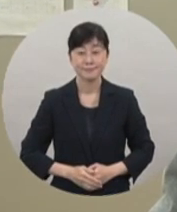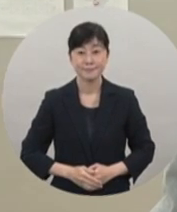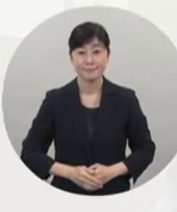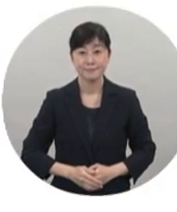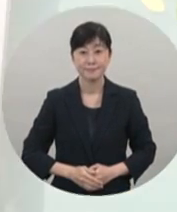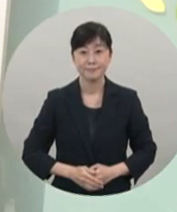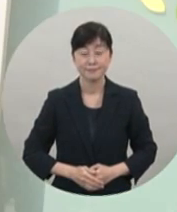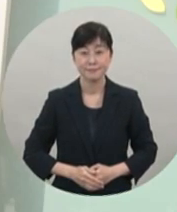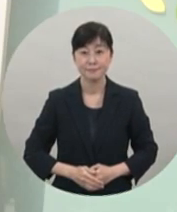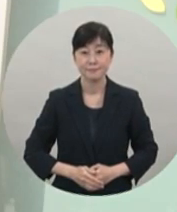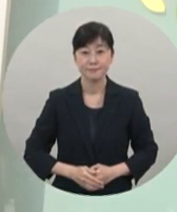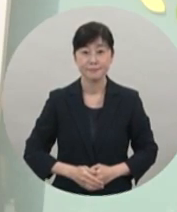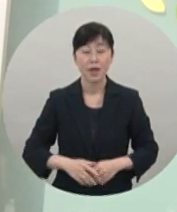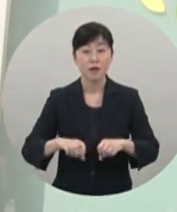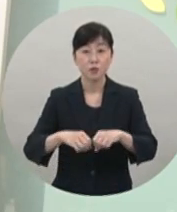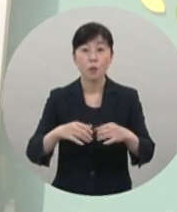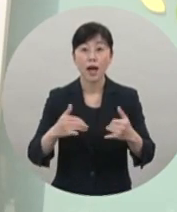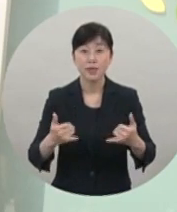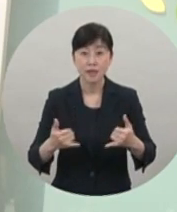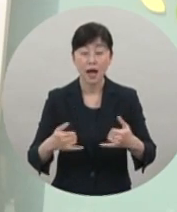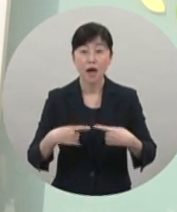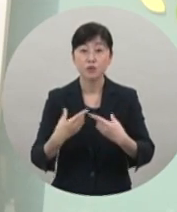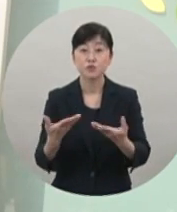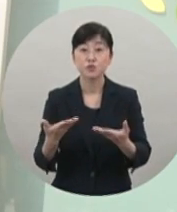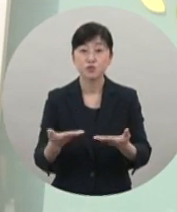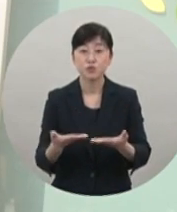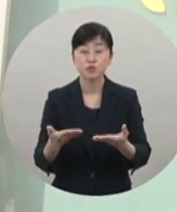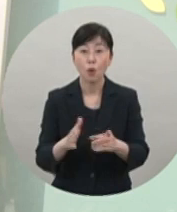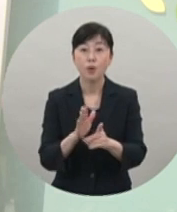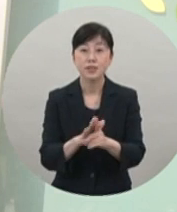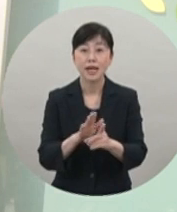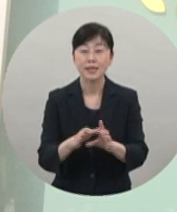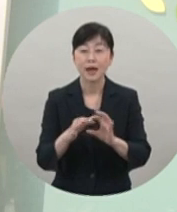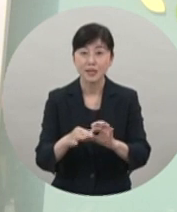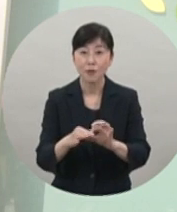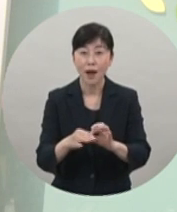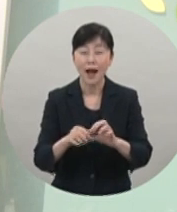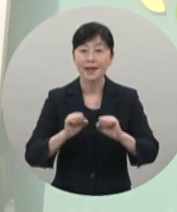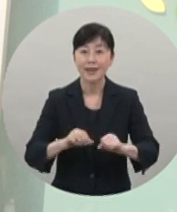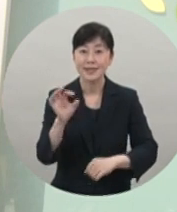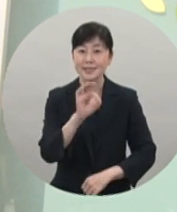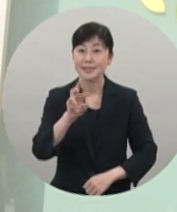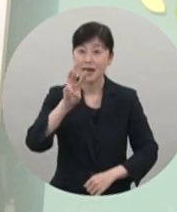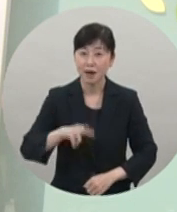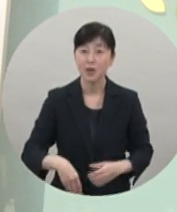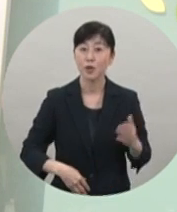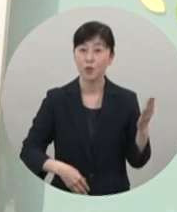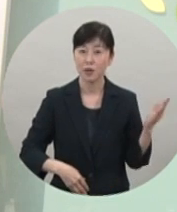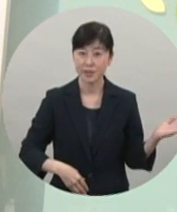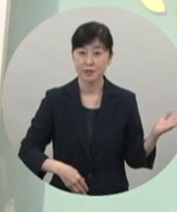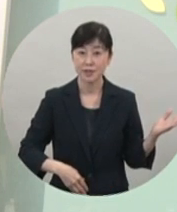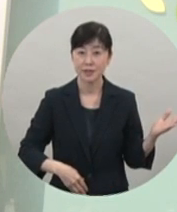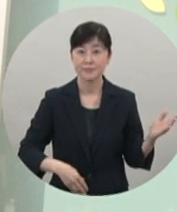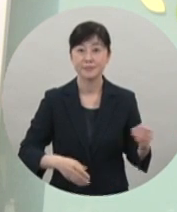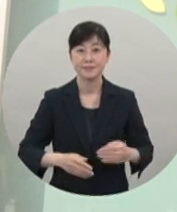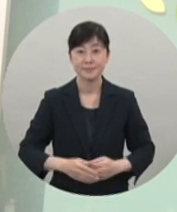います。 障害者就労支援のお問い合わせは元気品川へ。